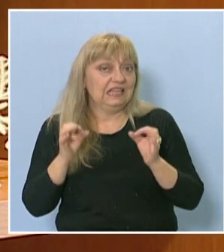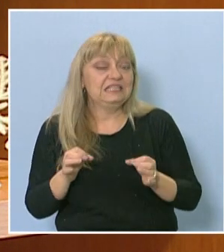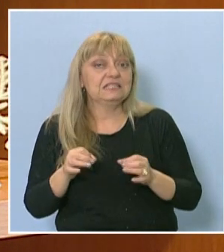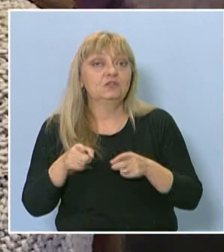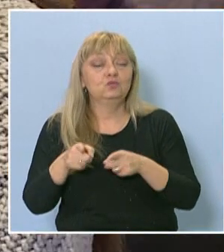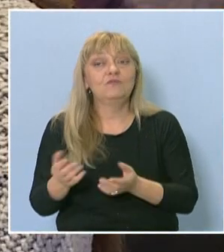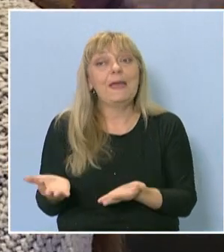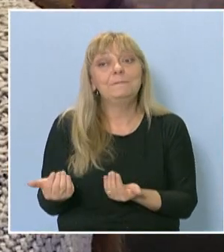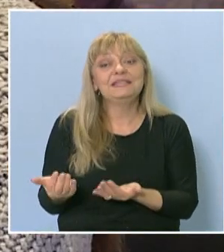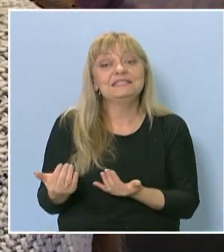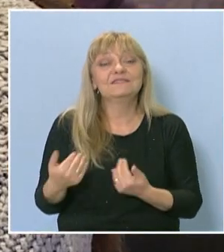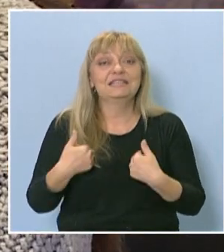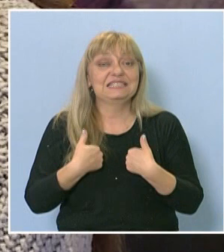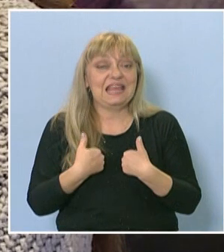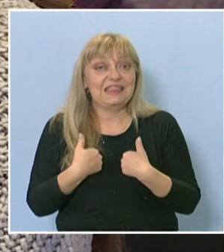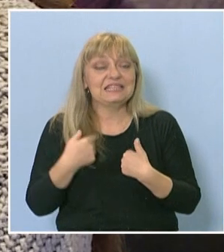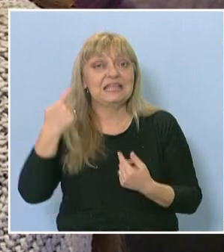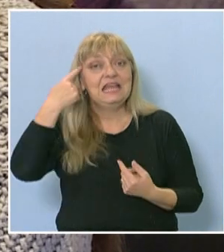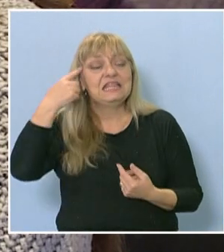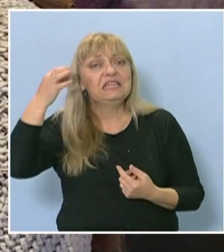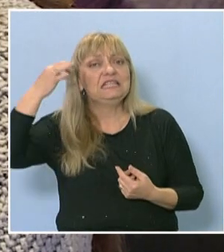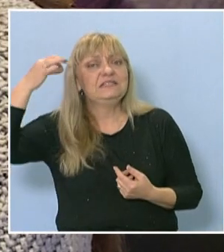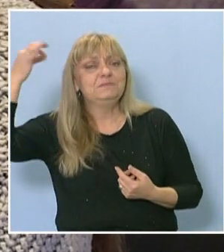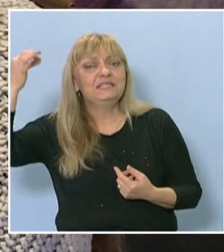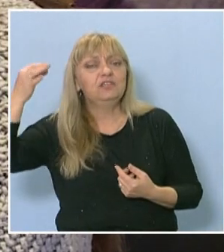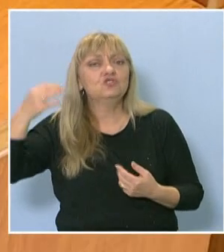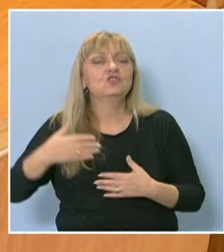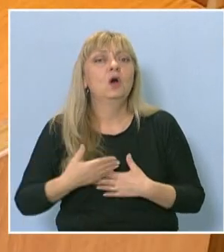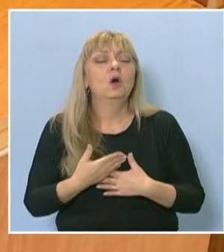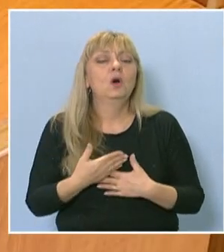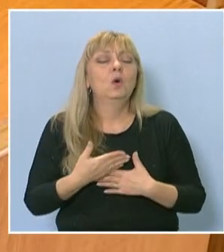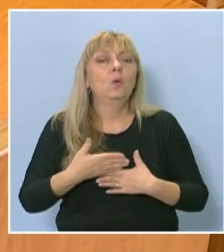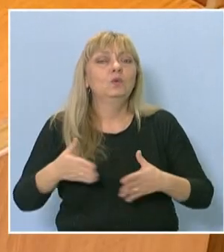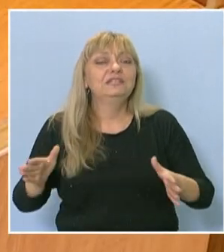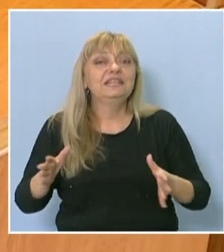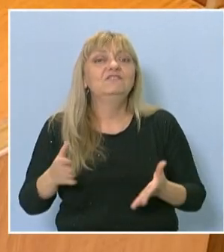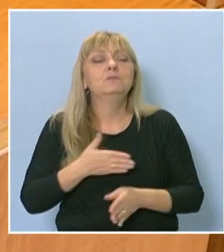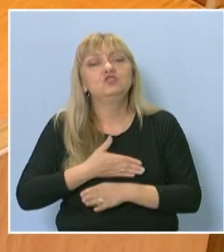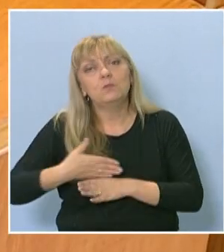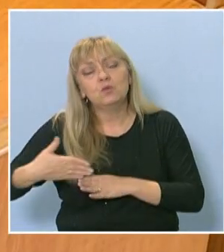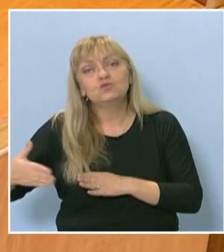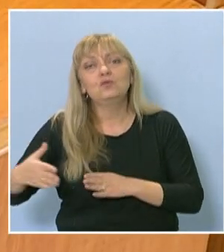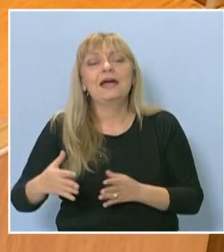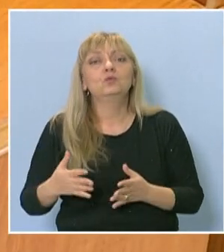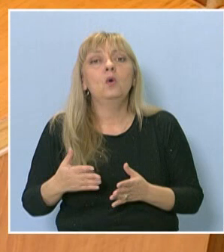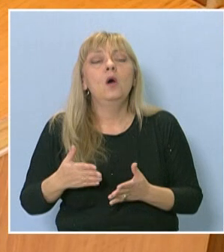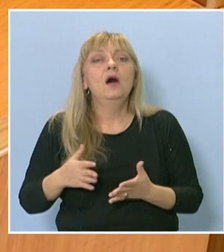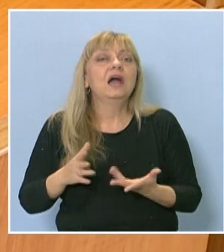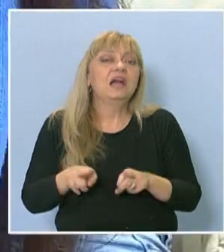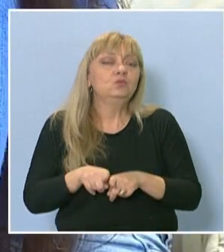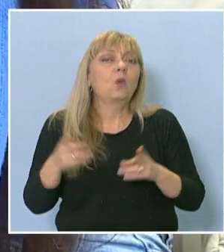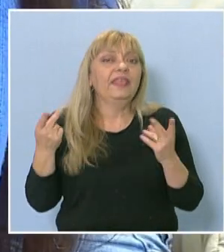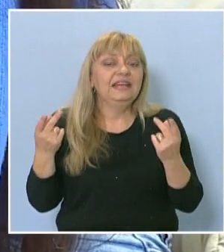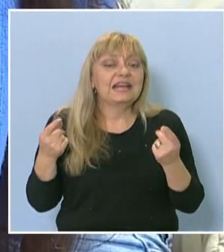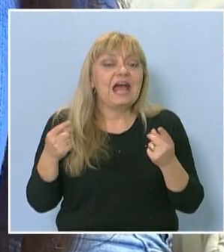е предизвикателство и за нас, примерно, да се измислят. Откривам постоянно, че примерно под формата на някаква игра, те запомнят